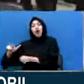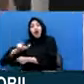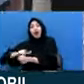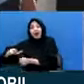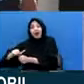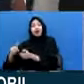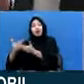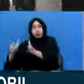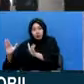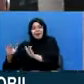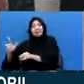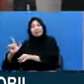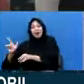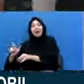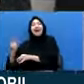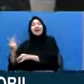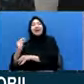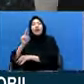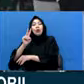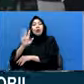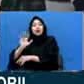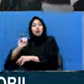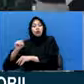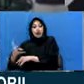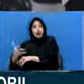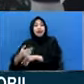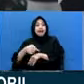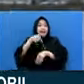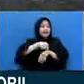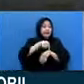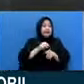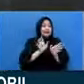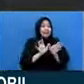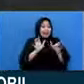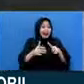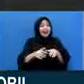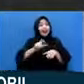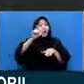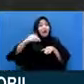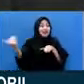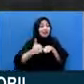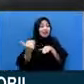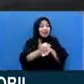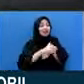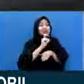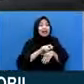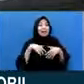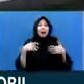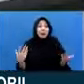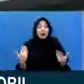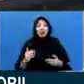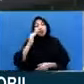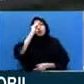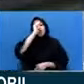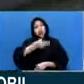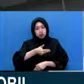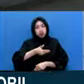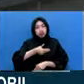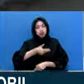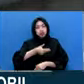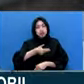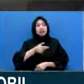menyewa mobil transportasi untuk tamu-tamu negara di kawasan IKN akan menggunakan bus Karena jalur transportasi dari dan menuju